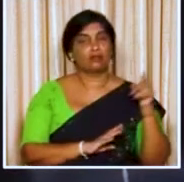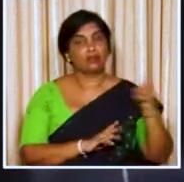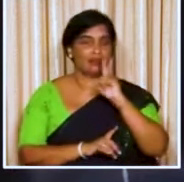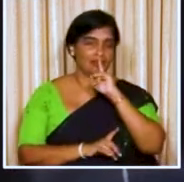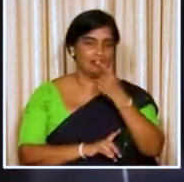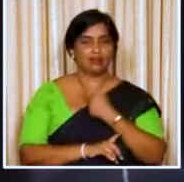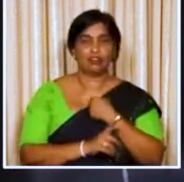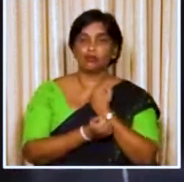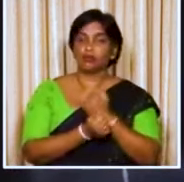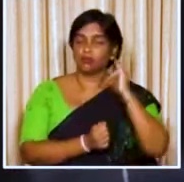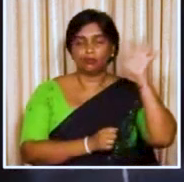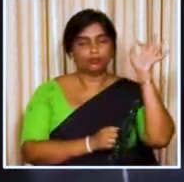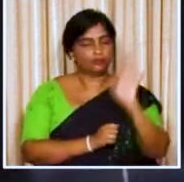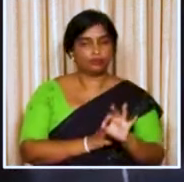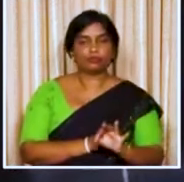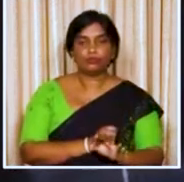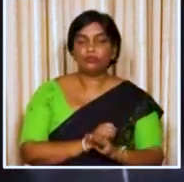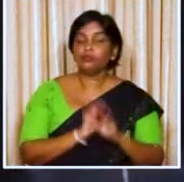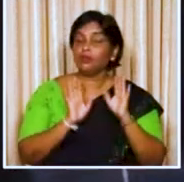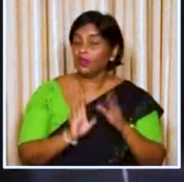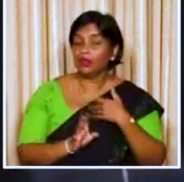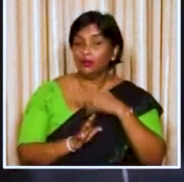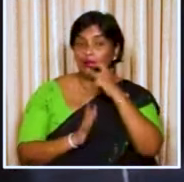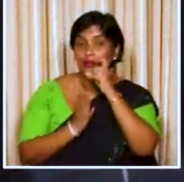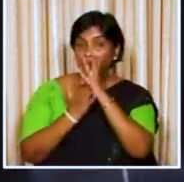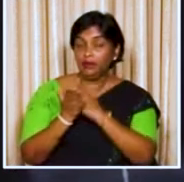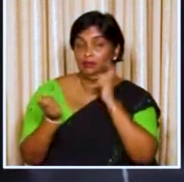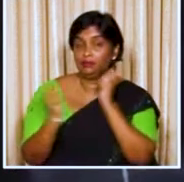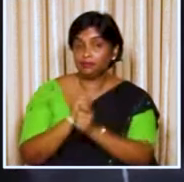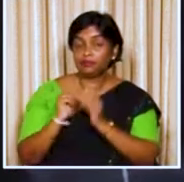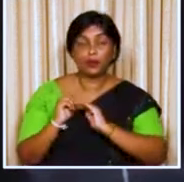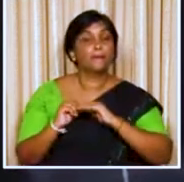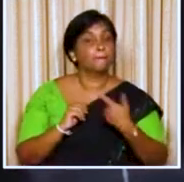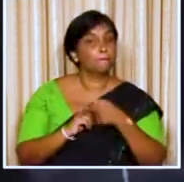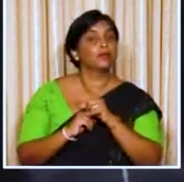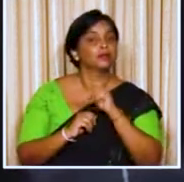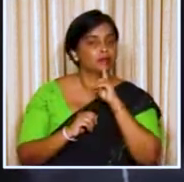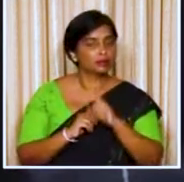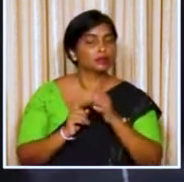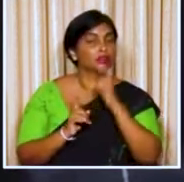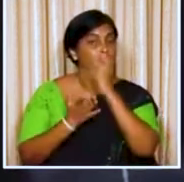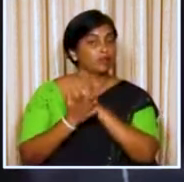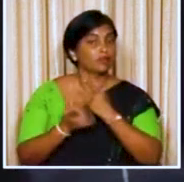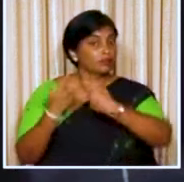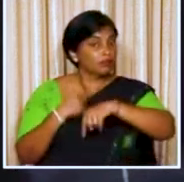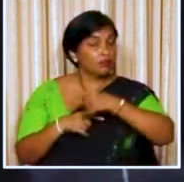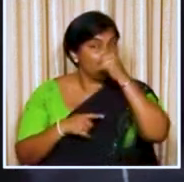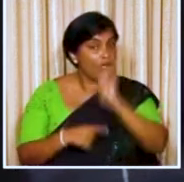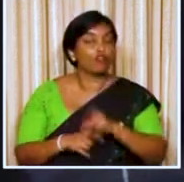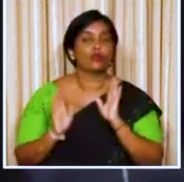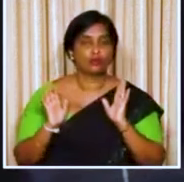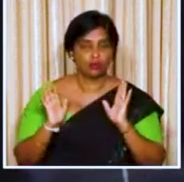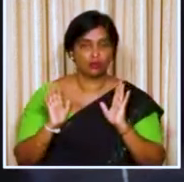තියෙනවා පොලිස්පතිවරයා පත් කරන්න කියලා අපි ගෙනාපු විවස්ථා සංශෝධනයෙන් පස්සේ තමයි තියෙන්නේ විවස්ථාදායක සභාවේ නම අනුමත විය